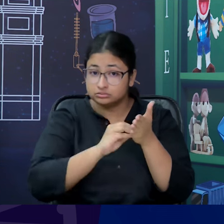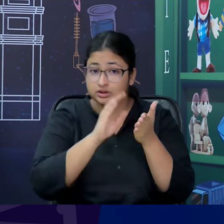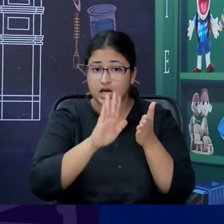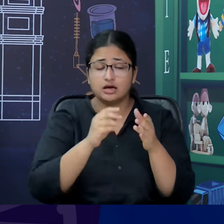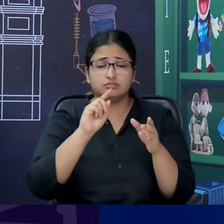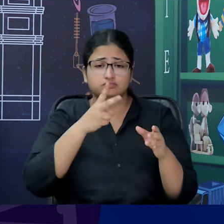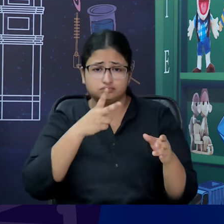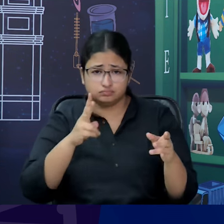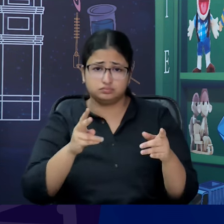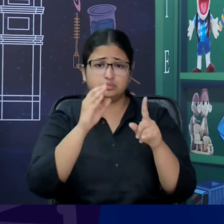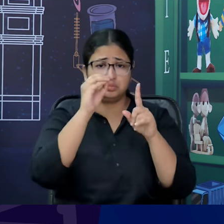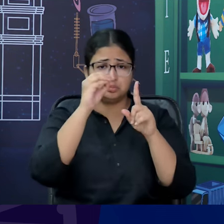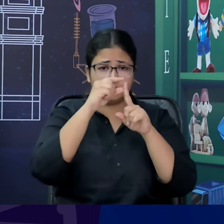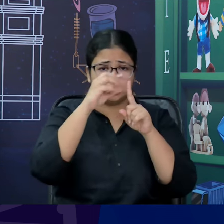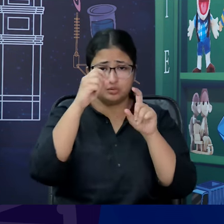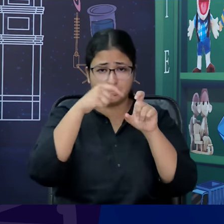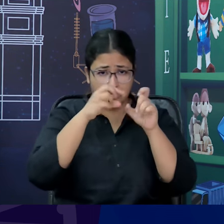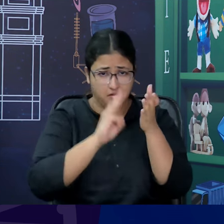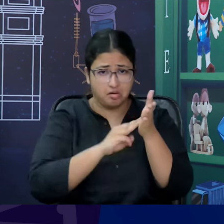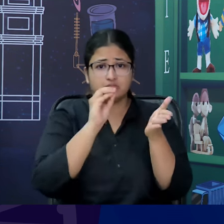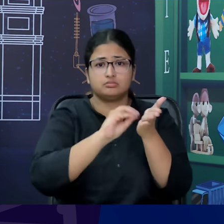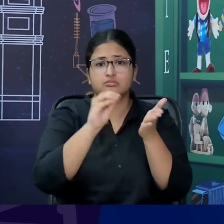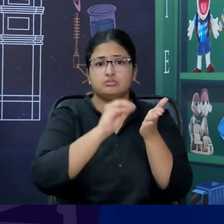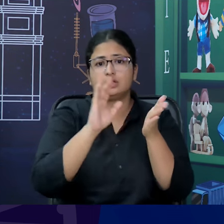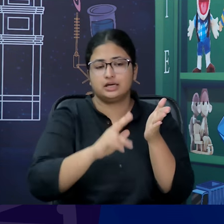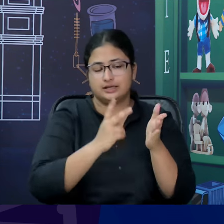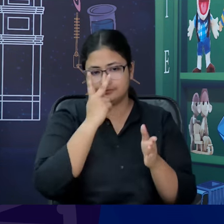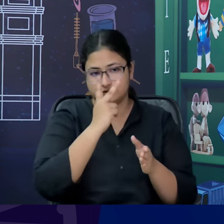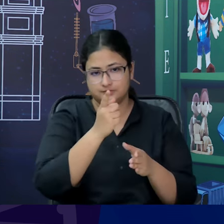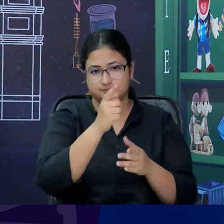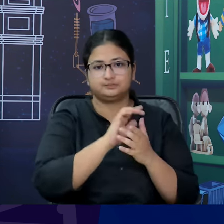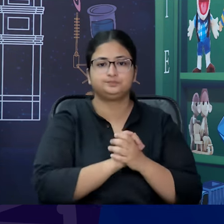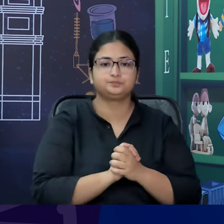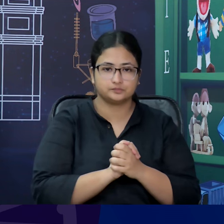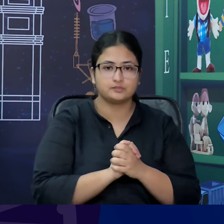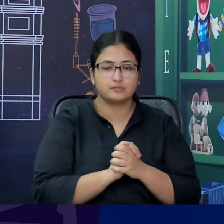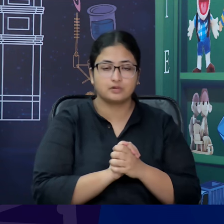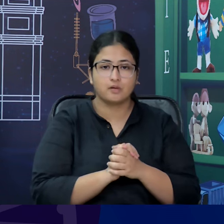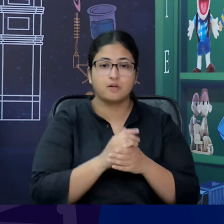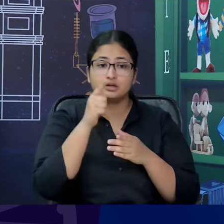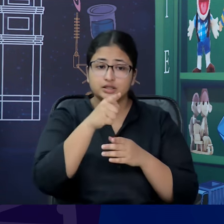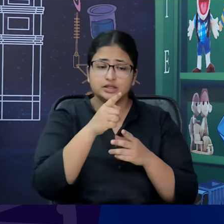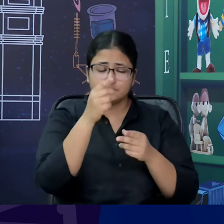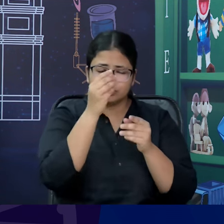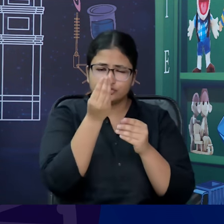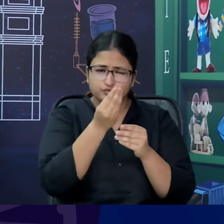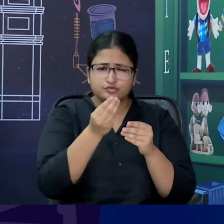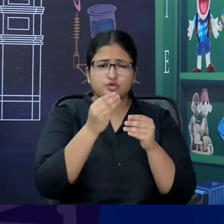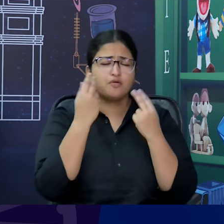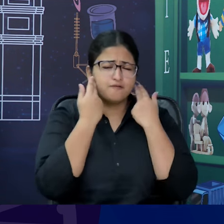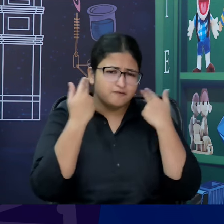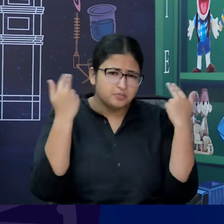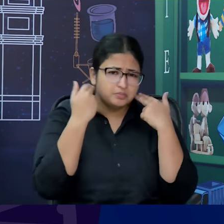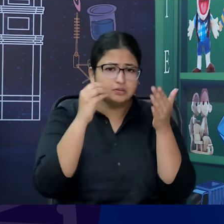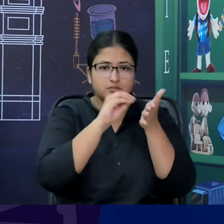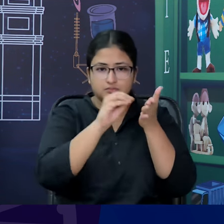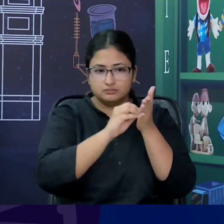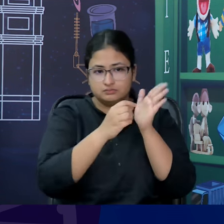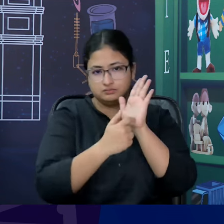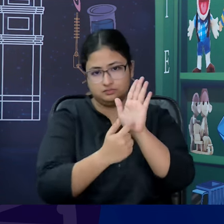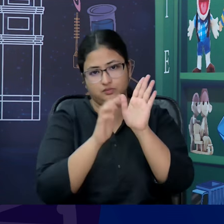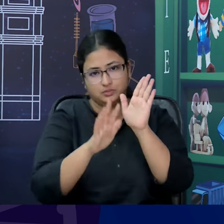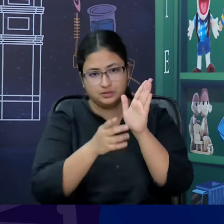कोई दूसरा नहीं और इन दिनों ये इनकी प्रमुख कृतियां हैं रचनाएं हैं और